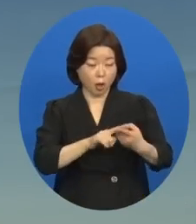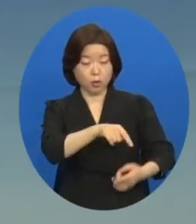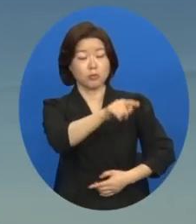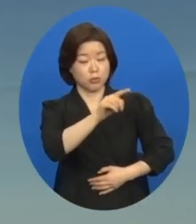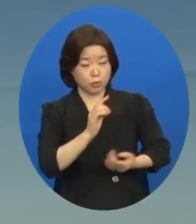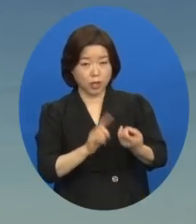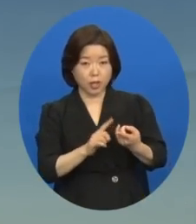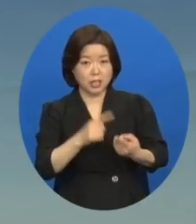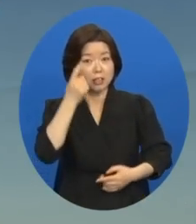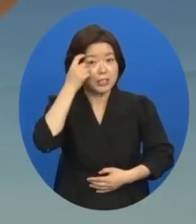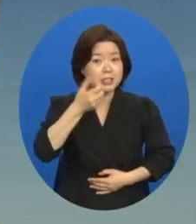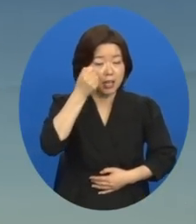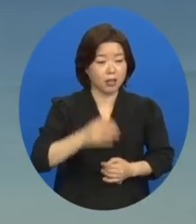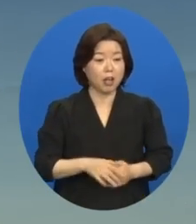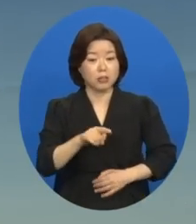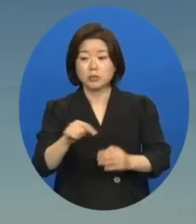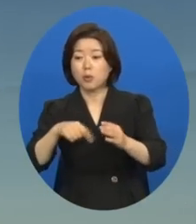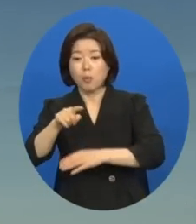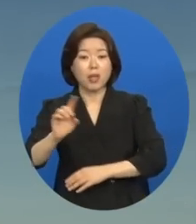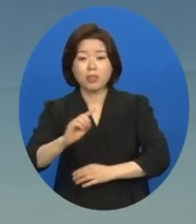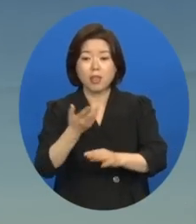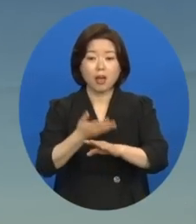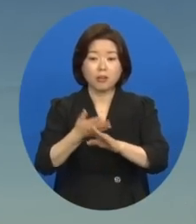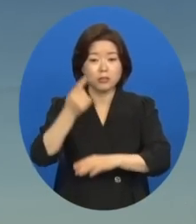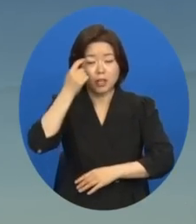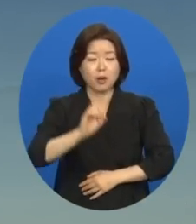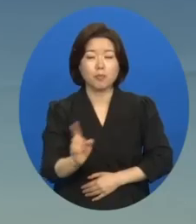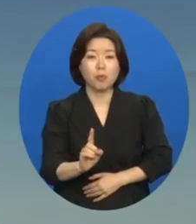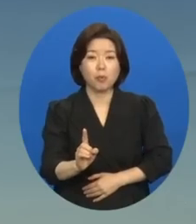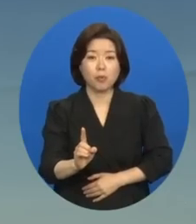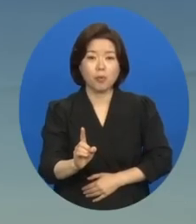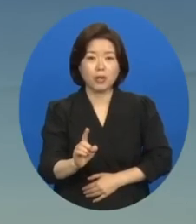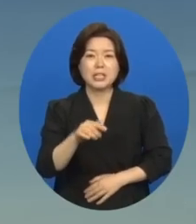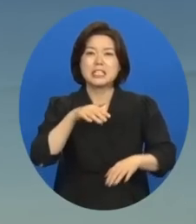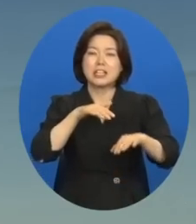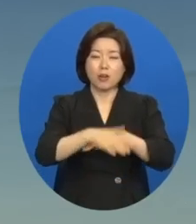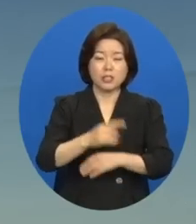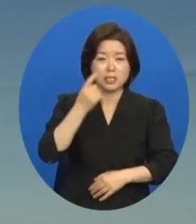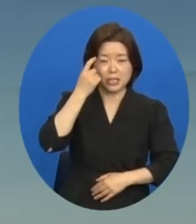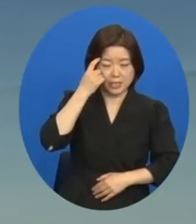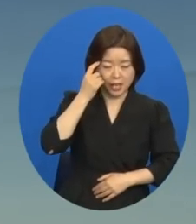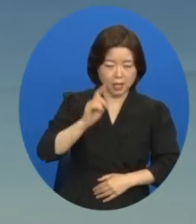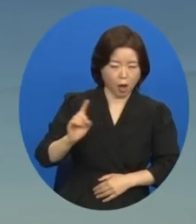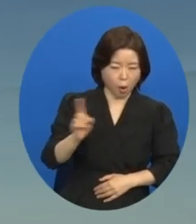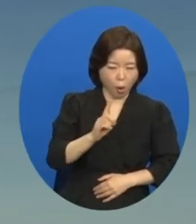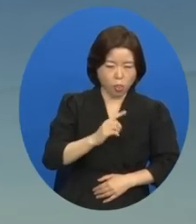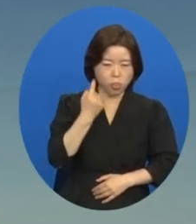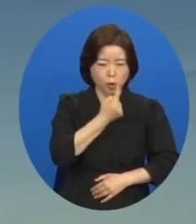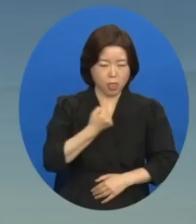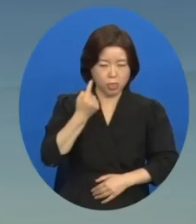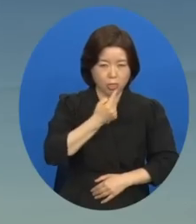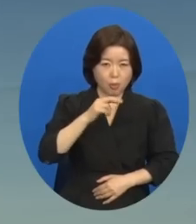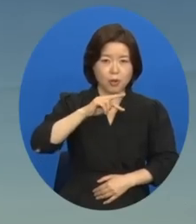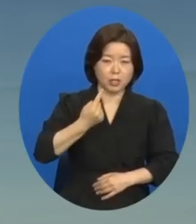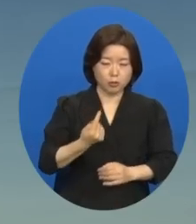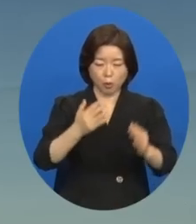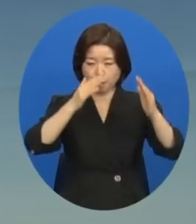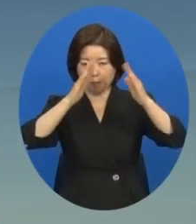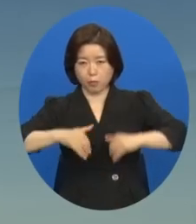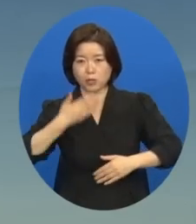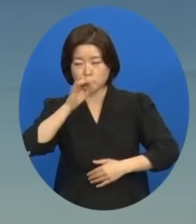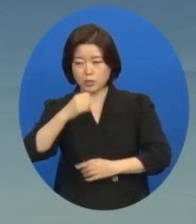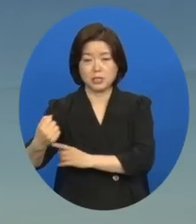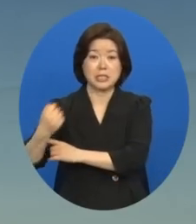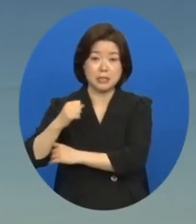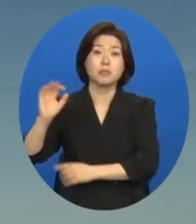해야지. 아니 그거 말고 어떻게 다른 걸 생각할 수 있어? 하는 그 어떠한 논리도 무너뜨리는